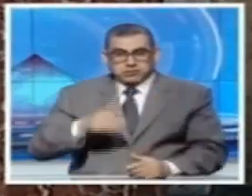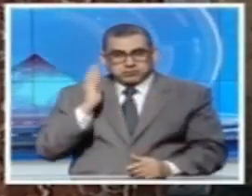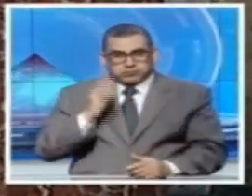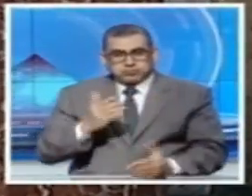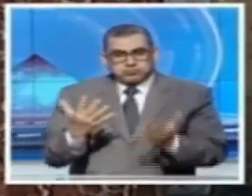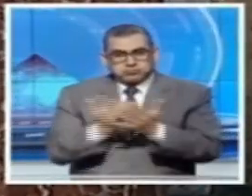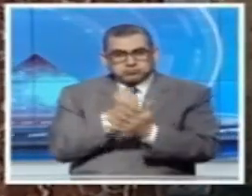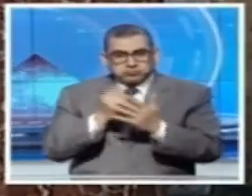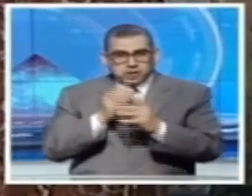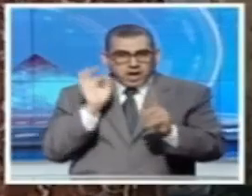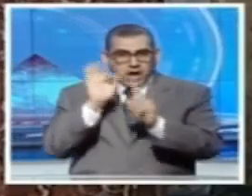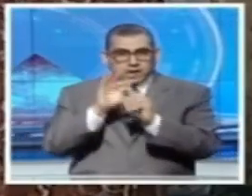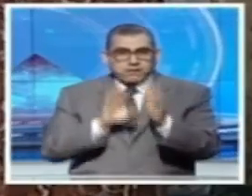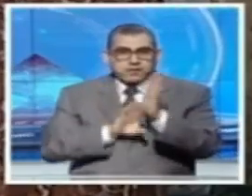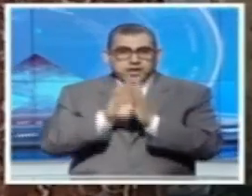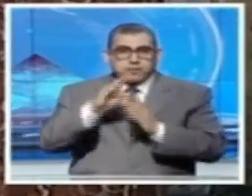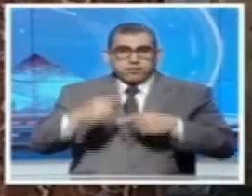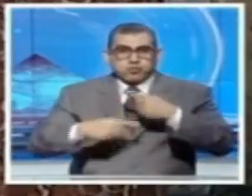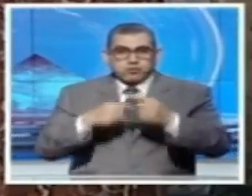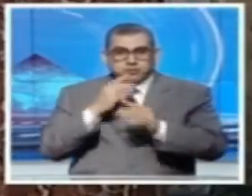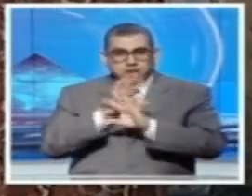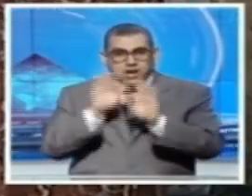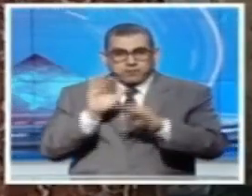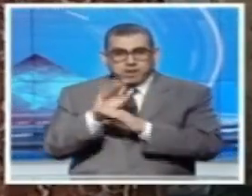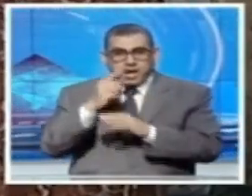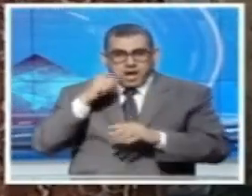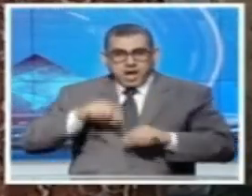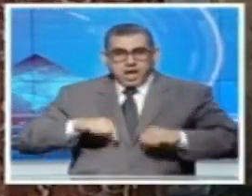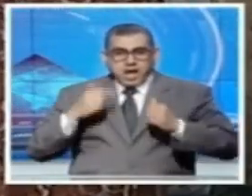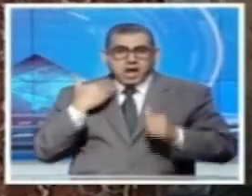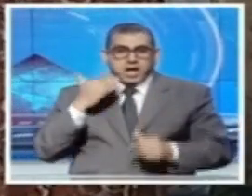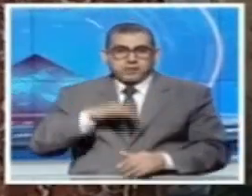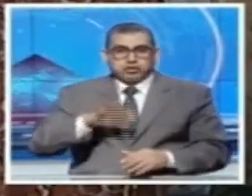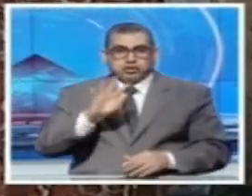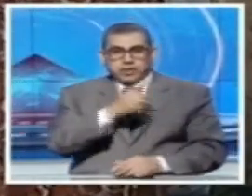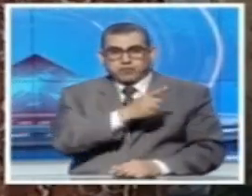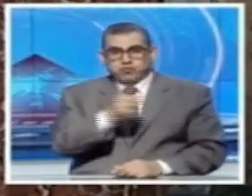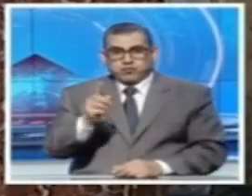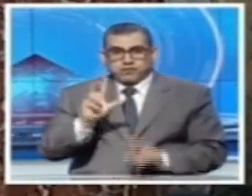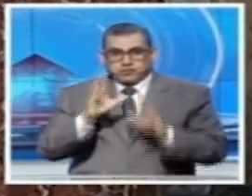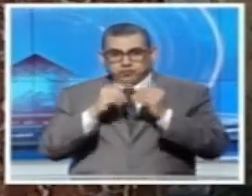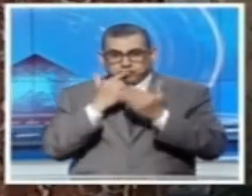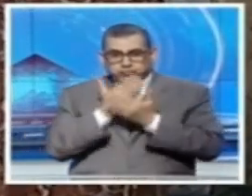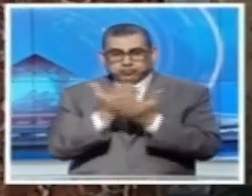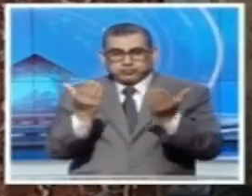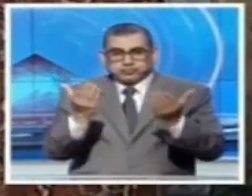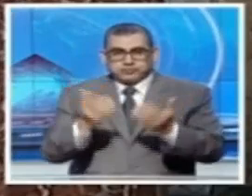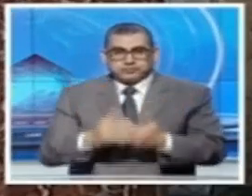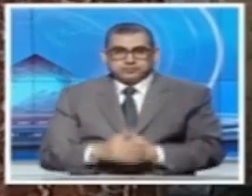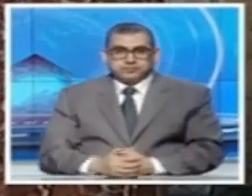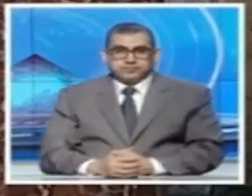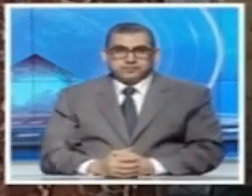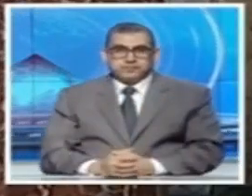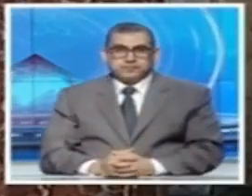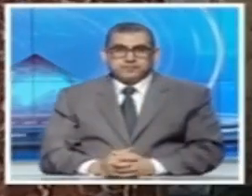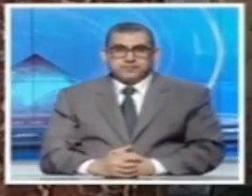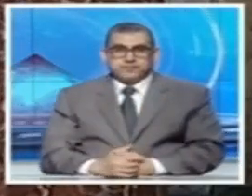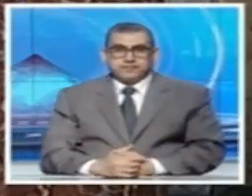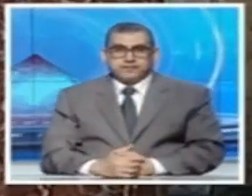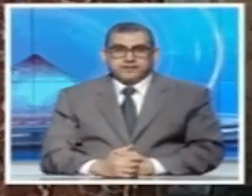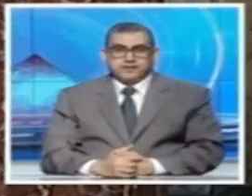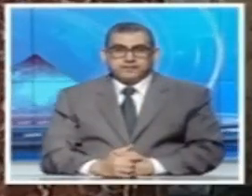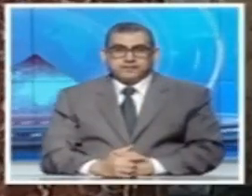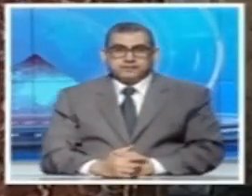وتحقيق أهداف التنمية المستدامة وتوفير حياة كريمة للمواطنين. من مجلس النواب محمد شعبان، التلفزيون